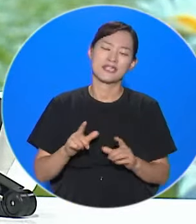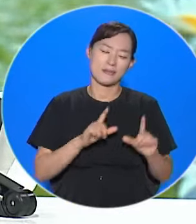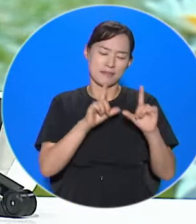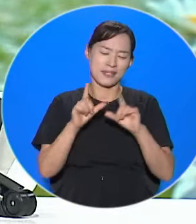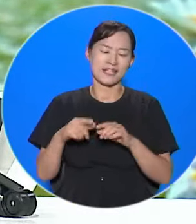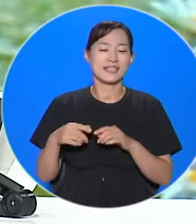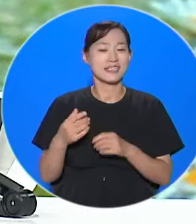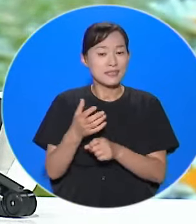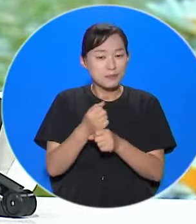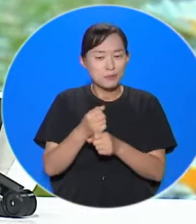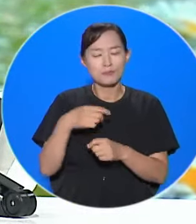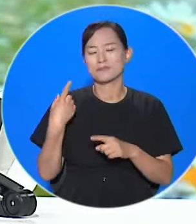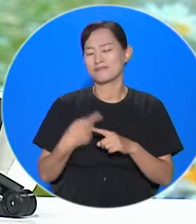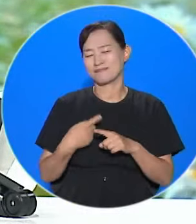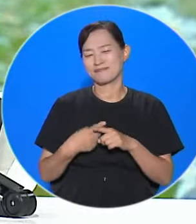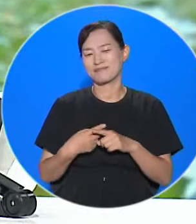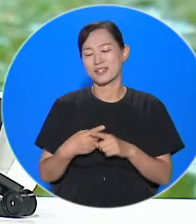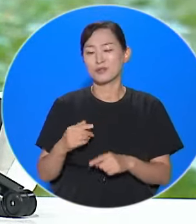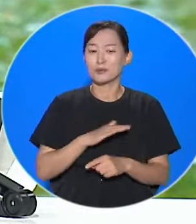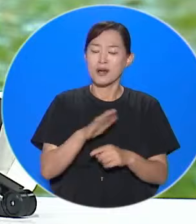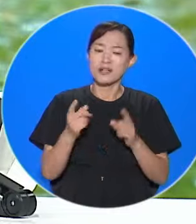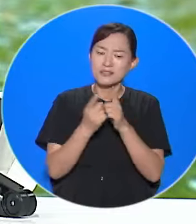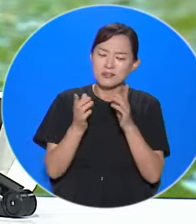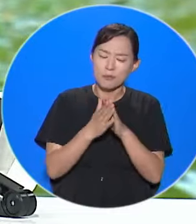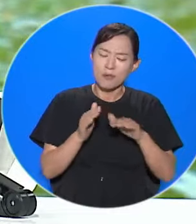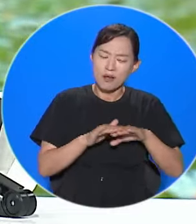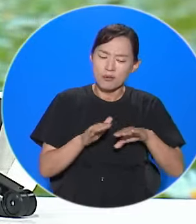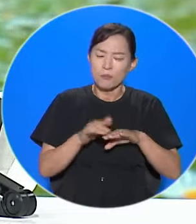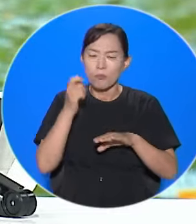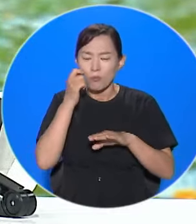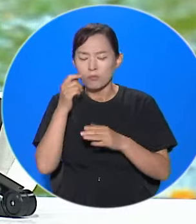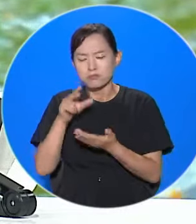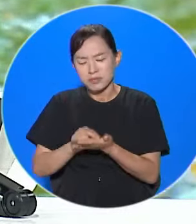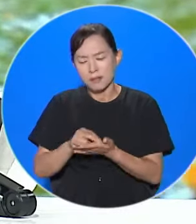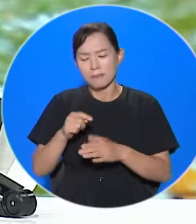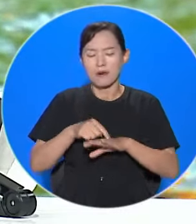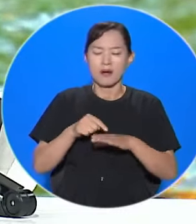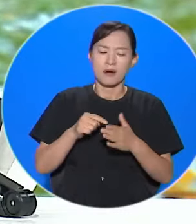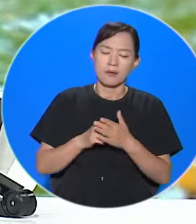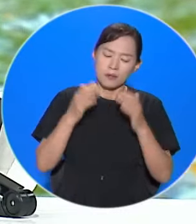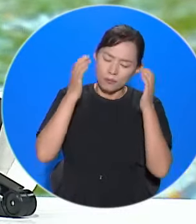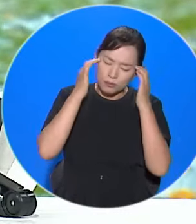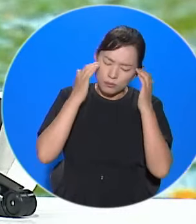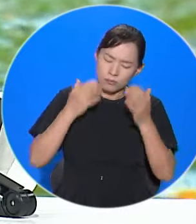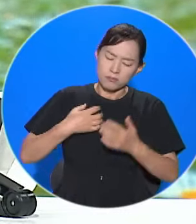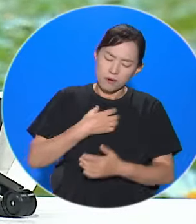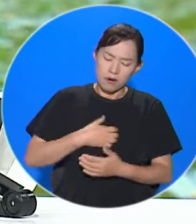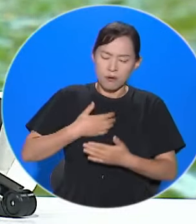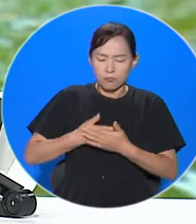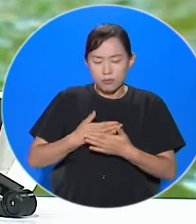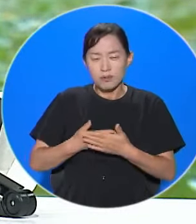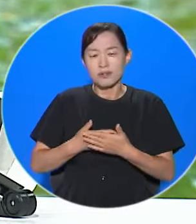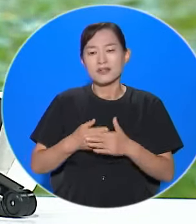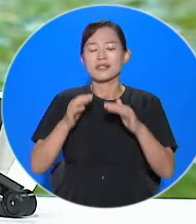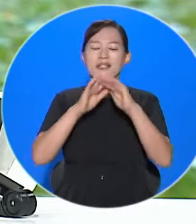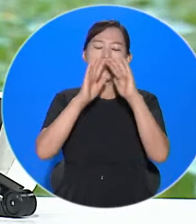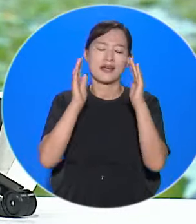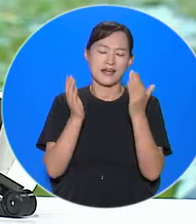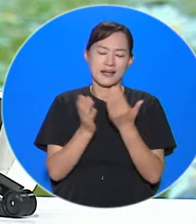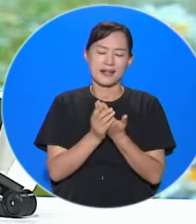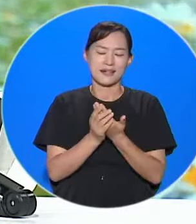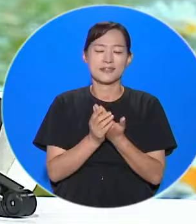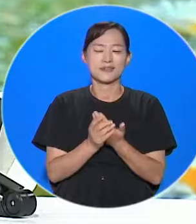짐도 마찬가지입니다. 우리가 직접 해결할 수 없는 문제, 마음의 고통, 불안과 걱정, 이 모든